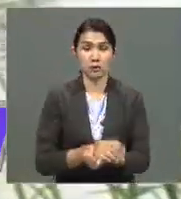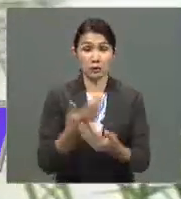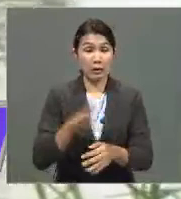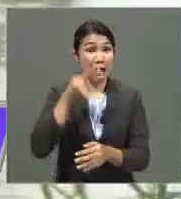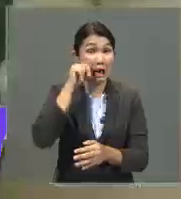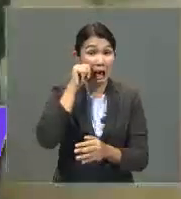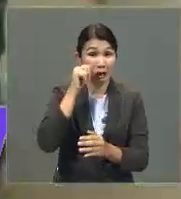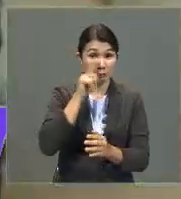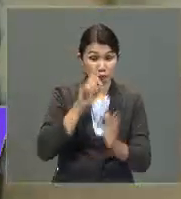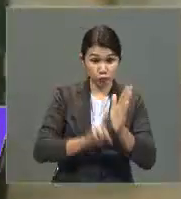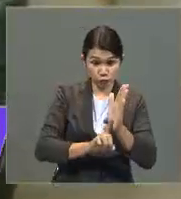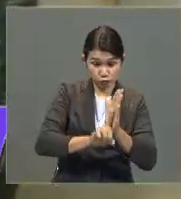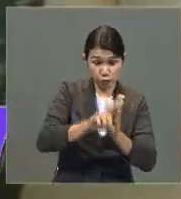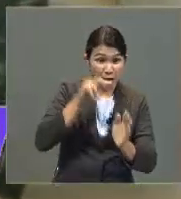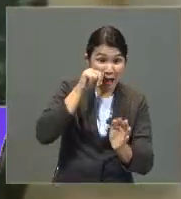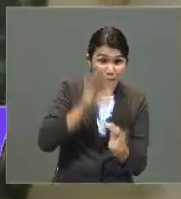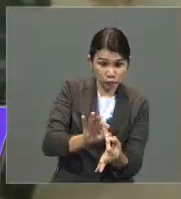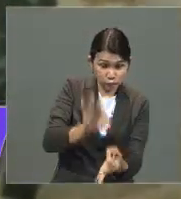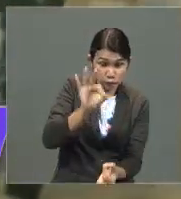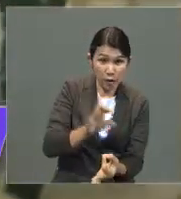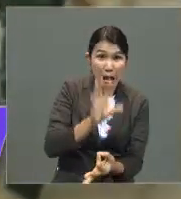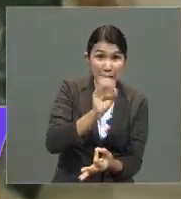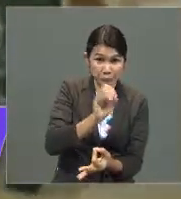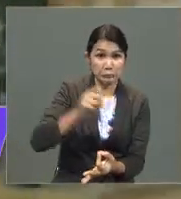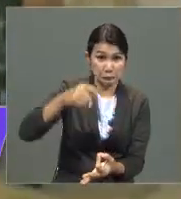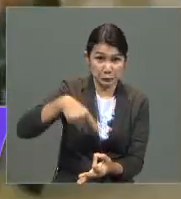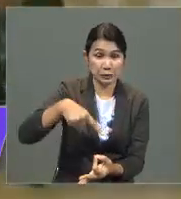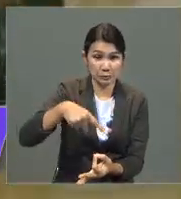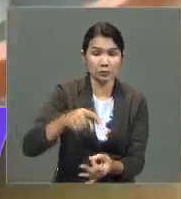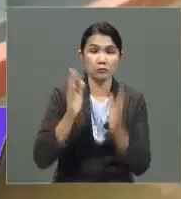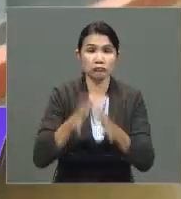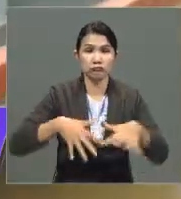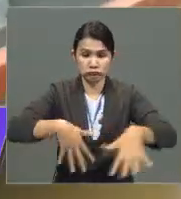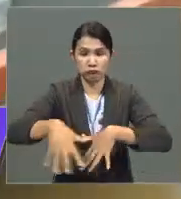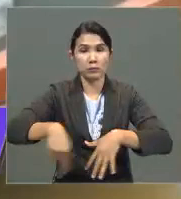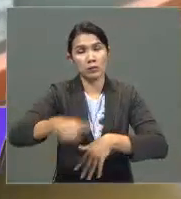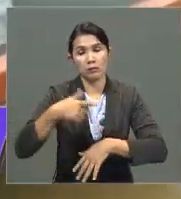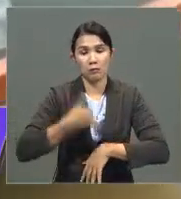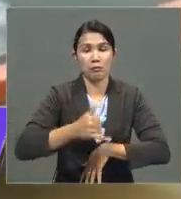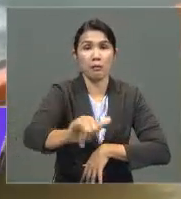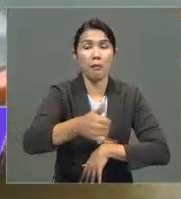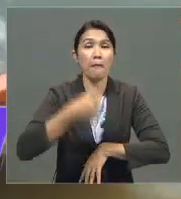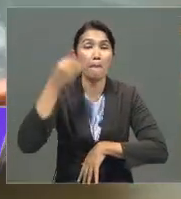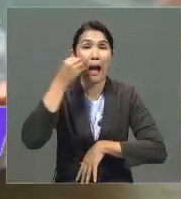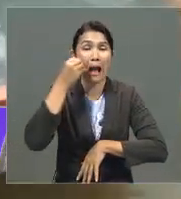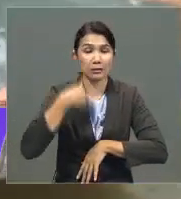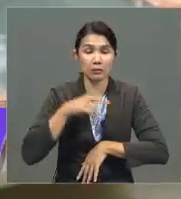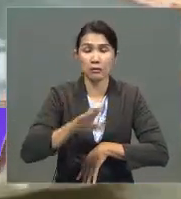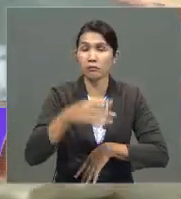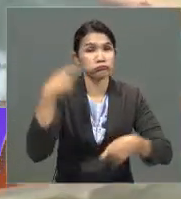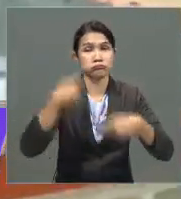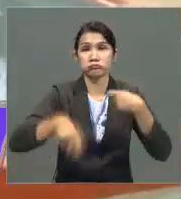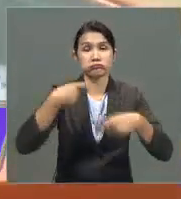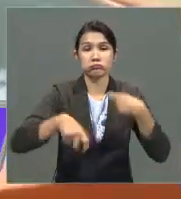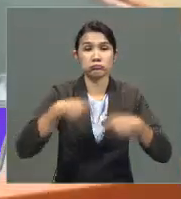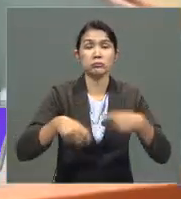สูงของน้ำกันบ้างครับในส่วนของบางพื้นที่นะครับสูงกว่า 50เซนติเมตรทำให้พี่น้องประชาชนเข้าออกบ้านค่อนข้างจะยากพอสมควร